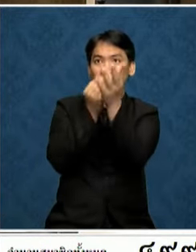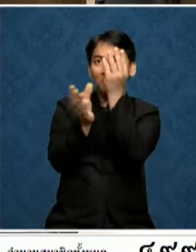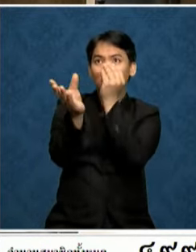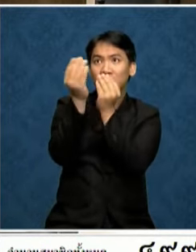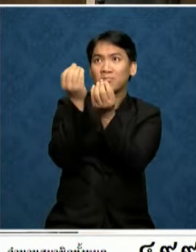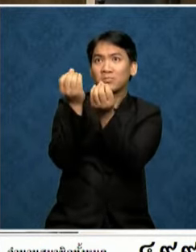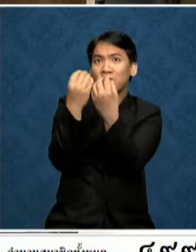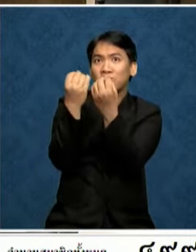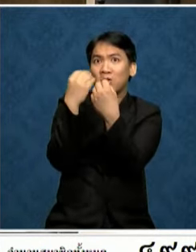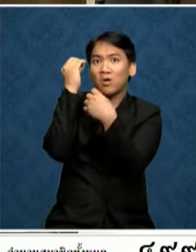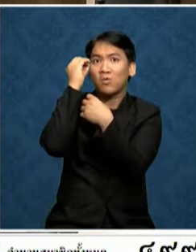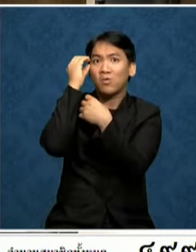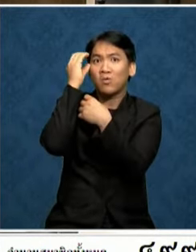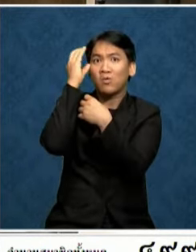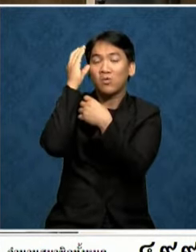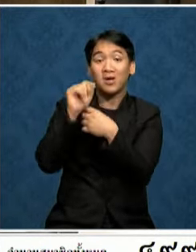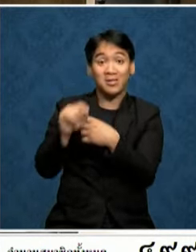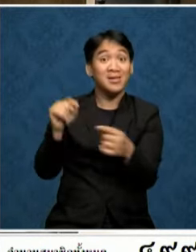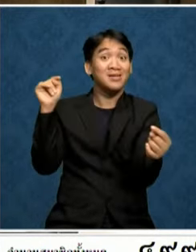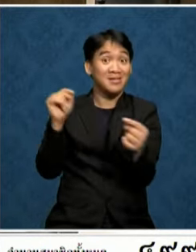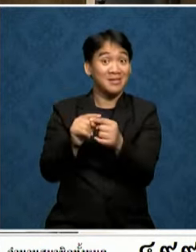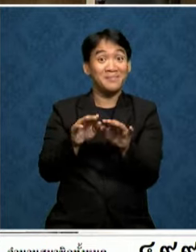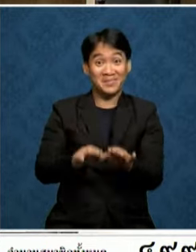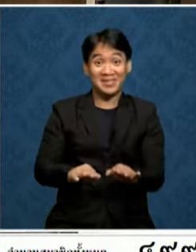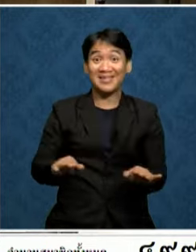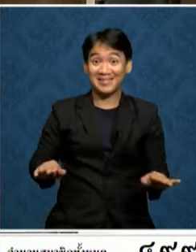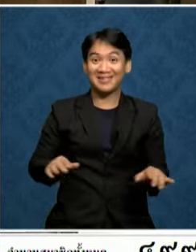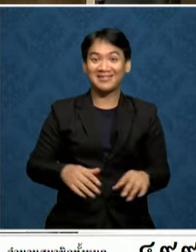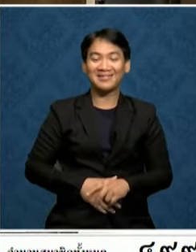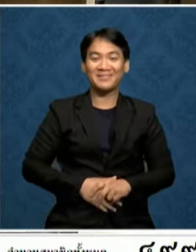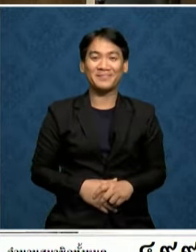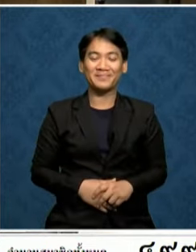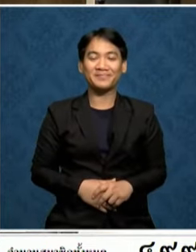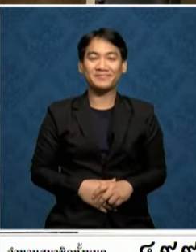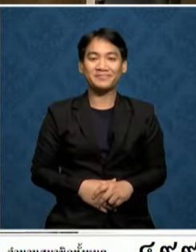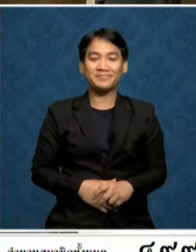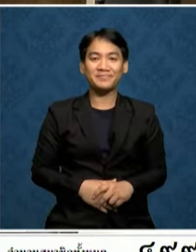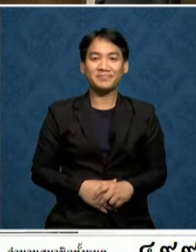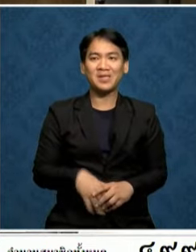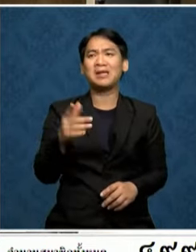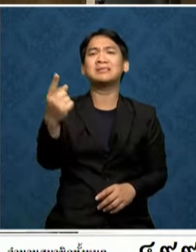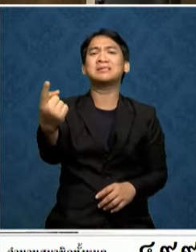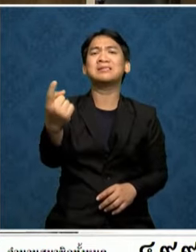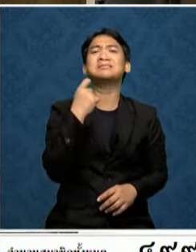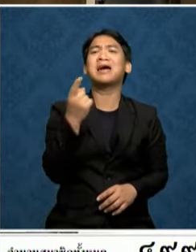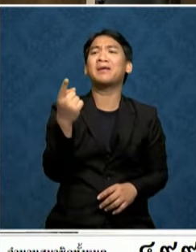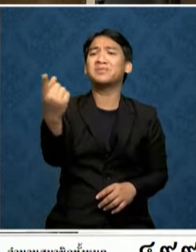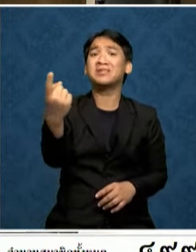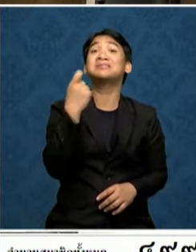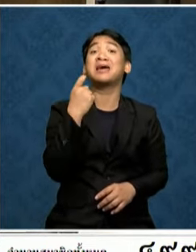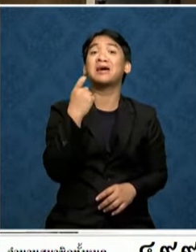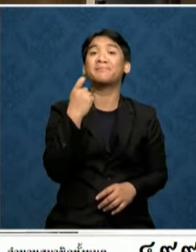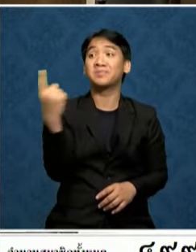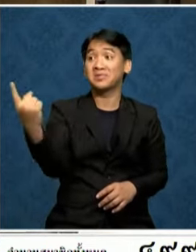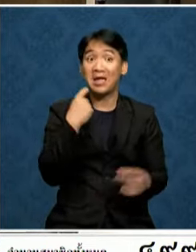เา้านะคะอันนี้พูดง่ายๆเกี่ยวกับเรื่องเด็กนะคะแล้วก็อมาตอบคำถามของท่านทั้ง 2ท่าน